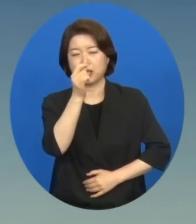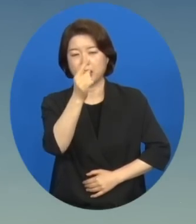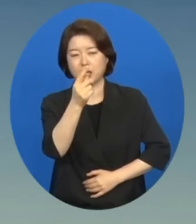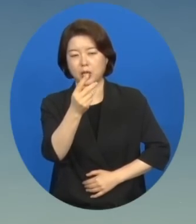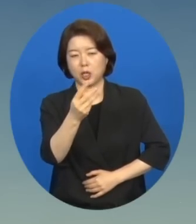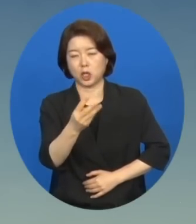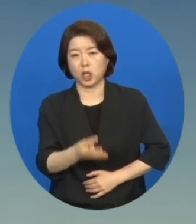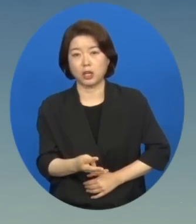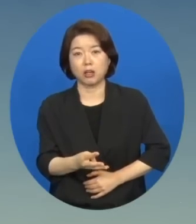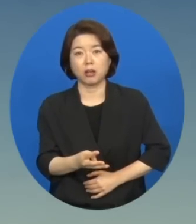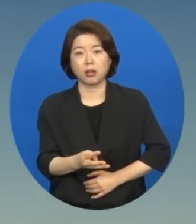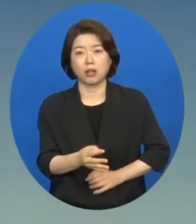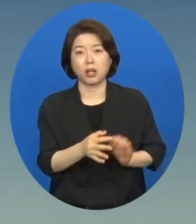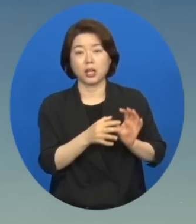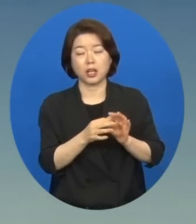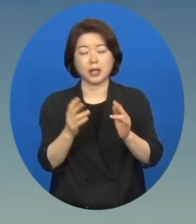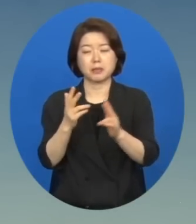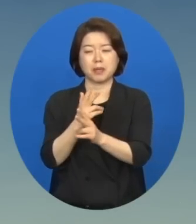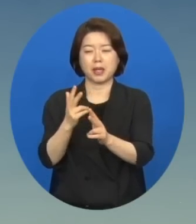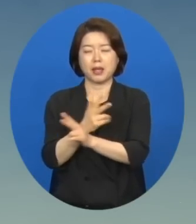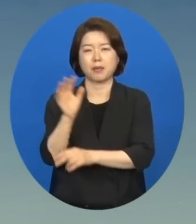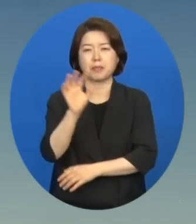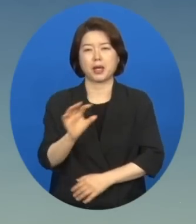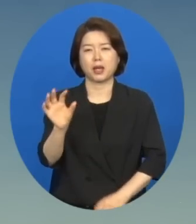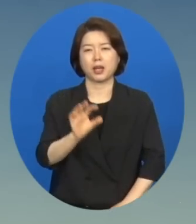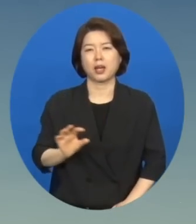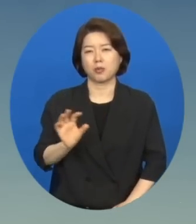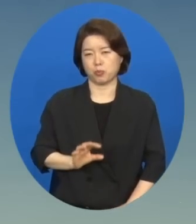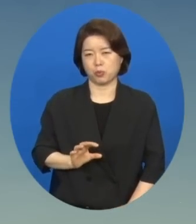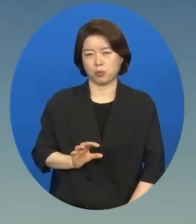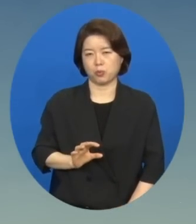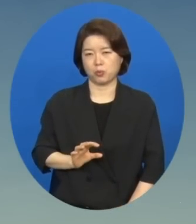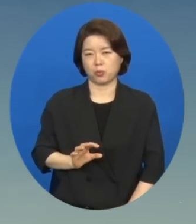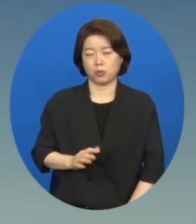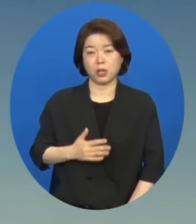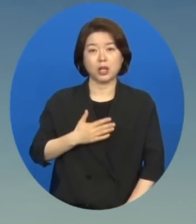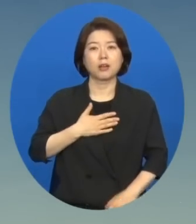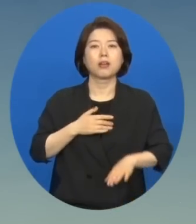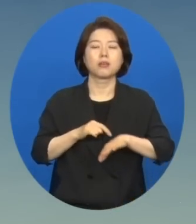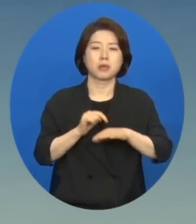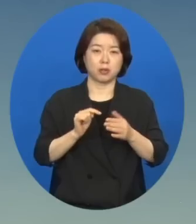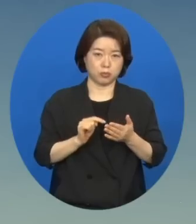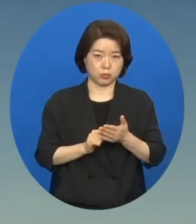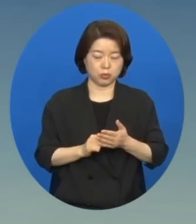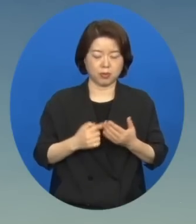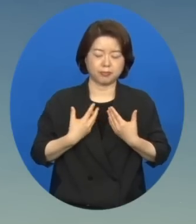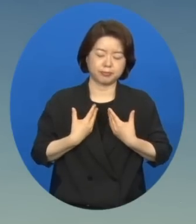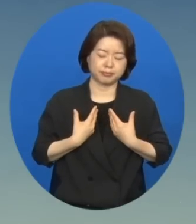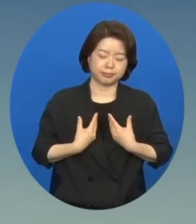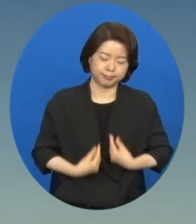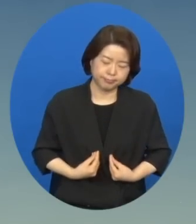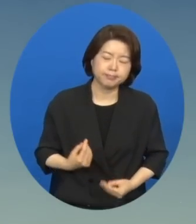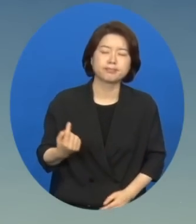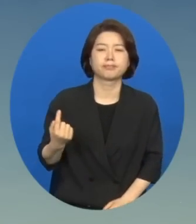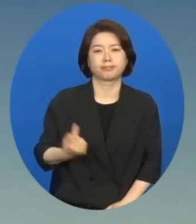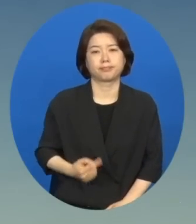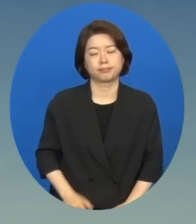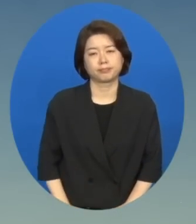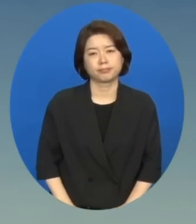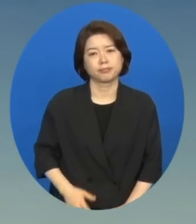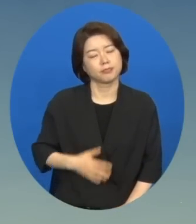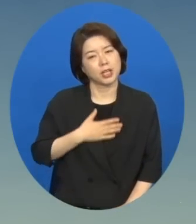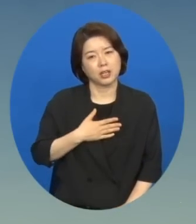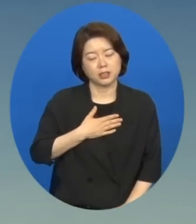이게 매주 반복이 되는 거예요. 그러면서 제 마음에 낙심이 오기를, 야, 진짜